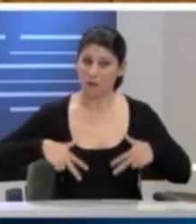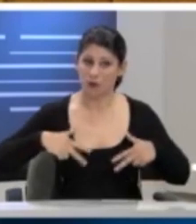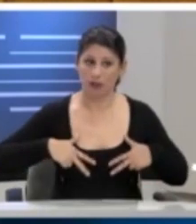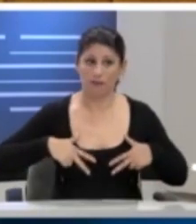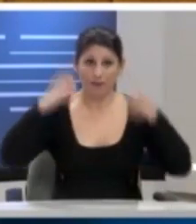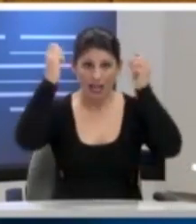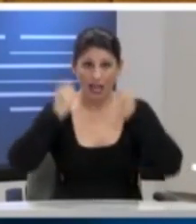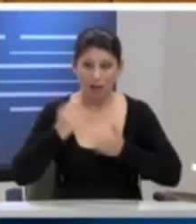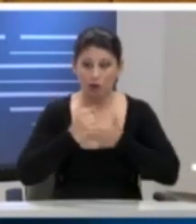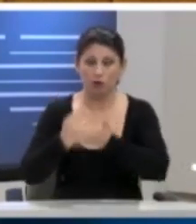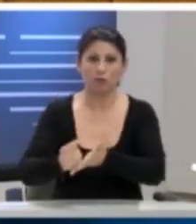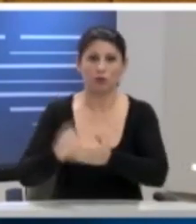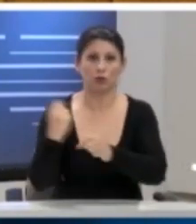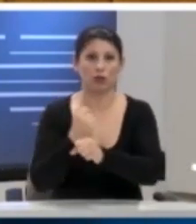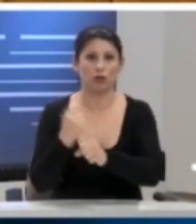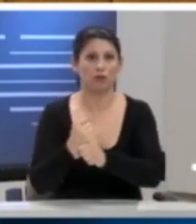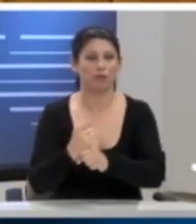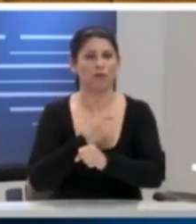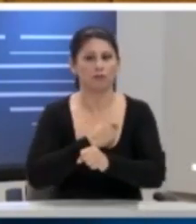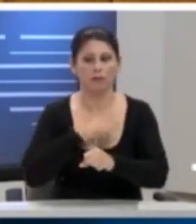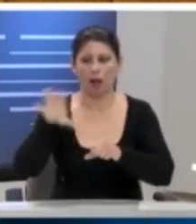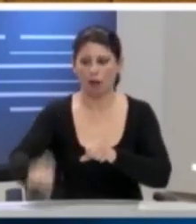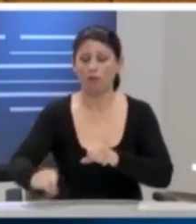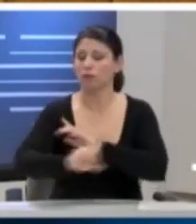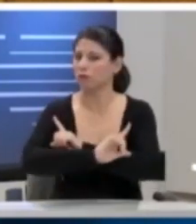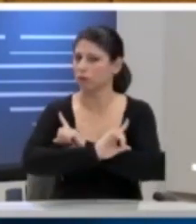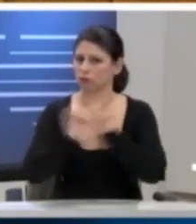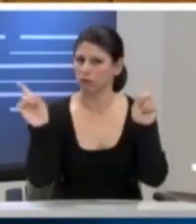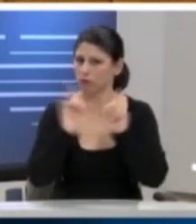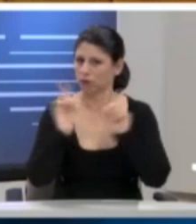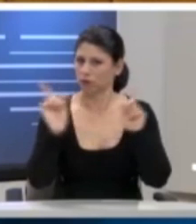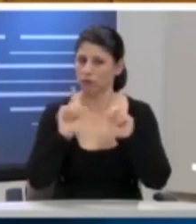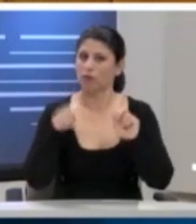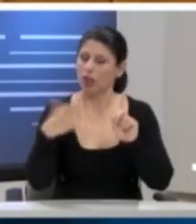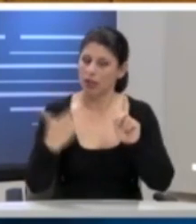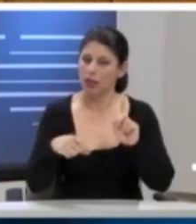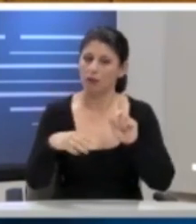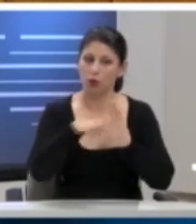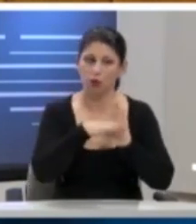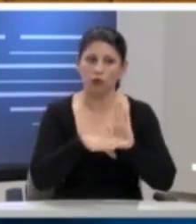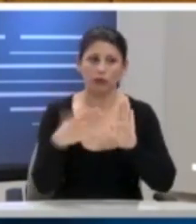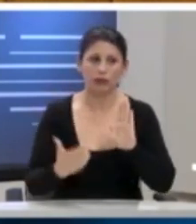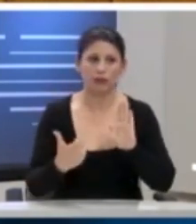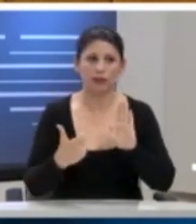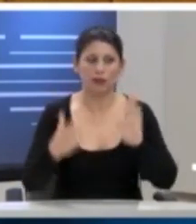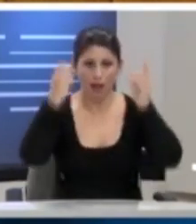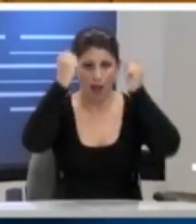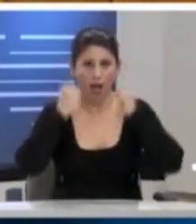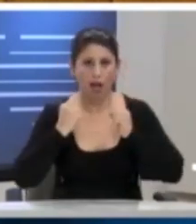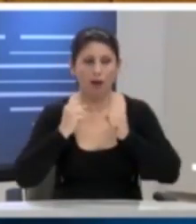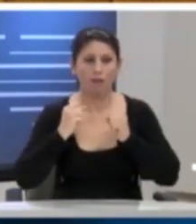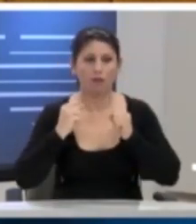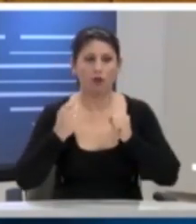η αποζημίωση του εργαζόμενου να θεωρείται ακατάσχετη και να έχει αυτούς τους όρους, γιατί είναι μια η